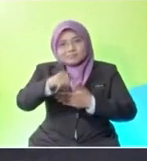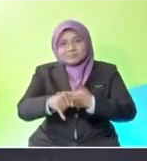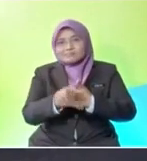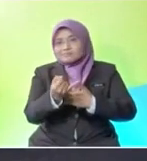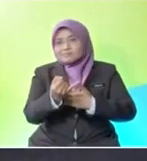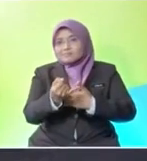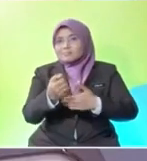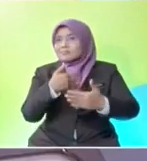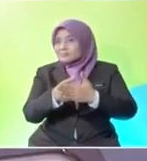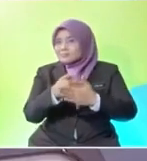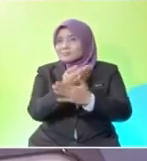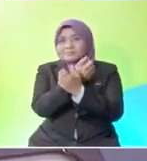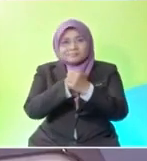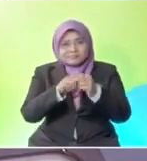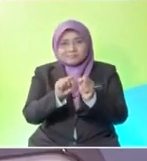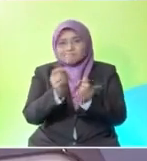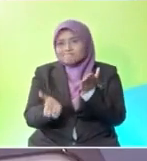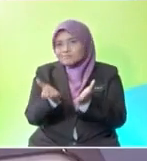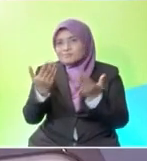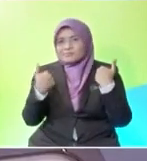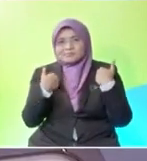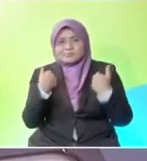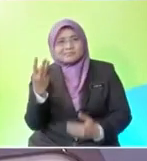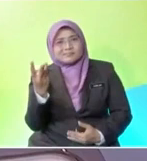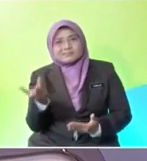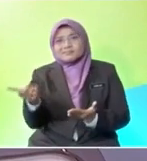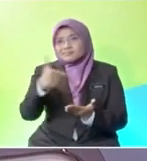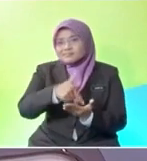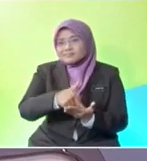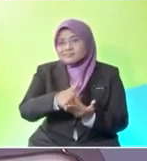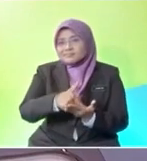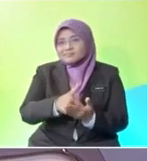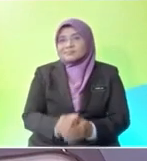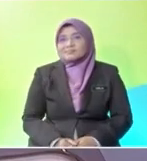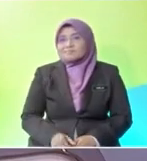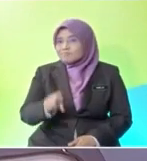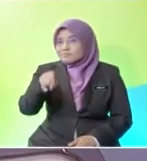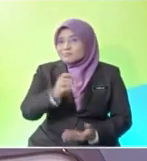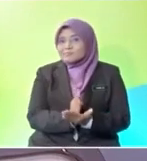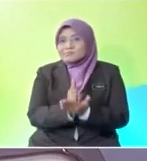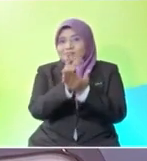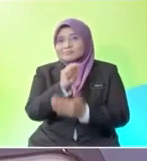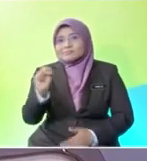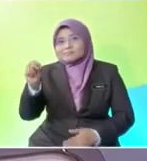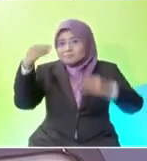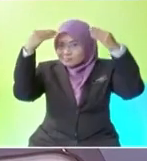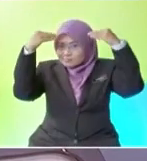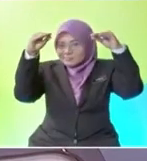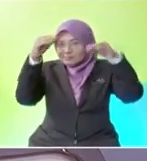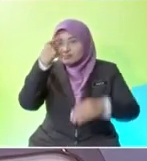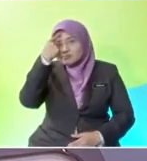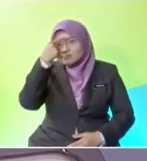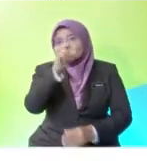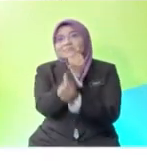ada sedikit-sedikit lagi mungkin Hanif perlu bantuan cekgu untuk siapkan project ini sebab kita enggak coba untuk